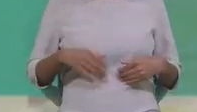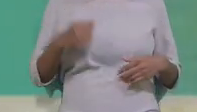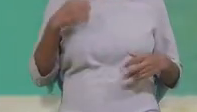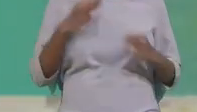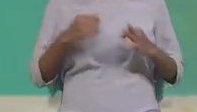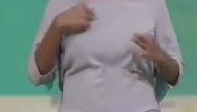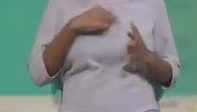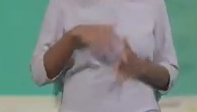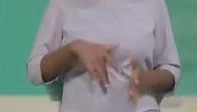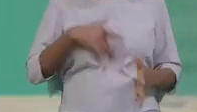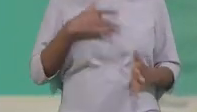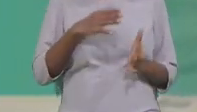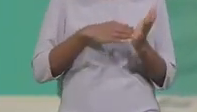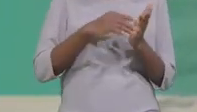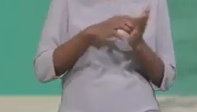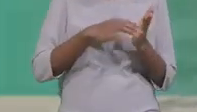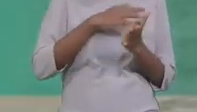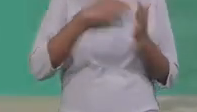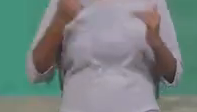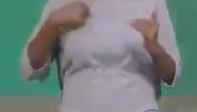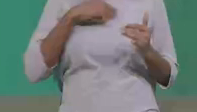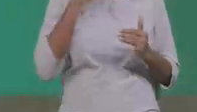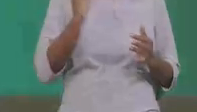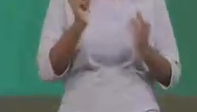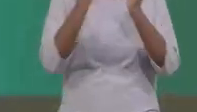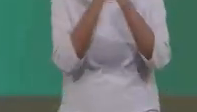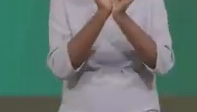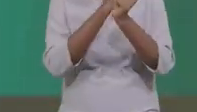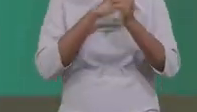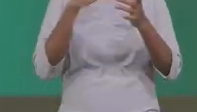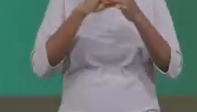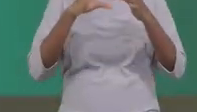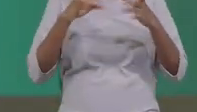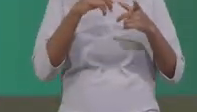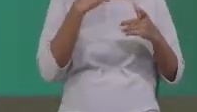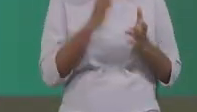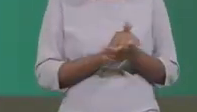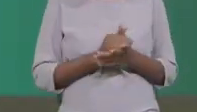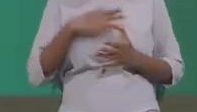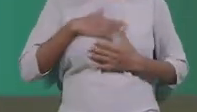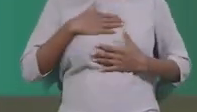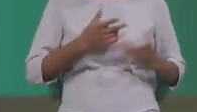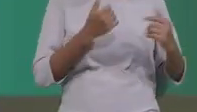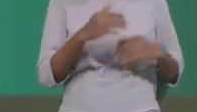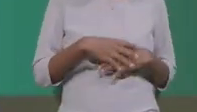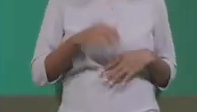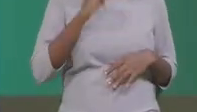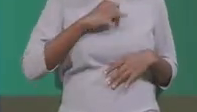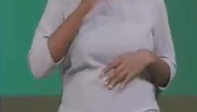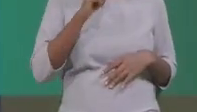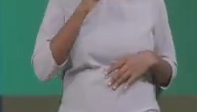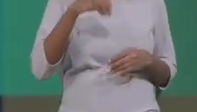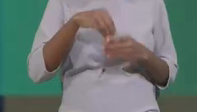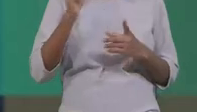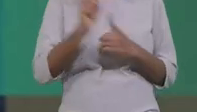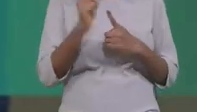si nous sentons faibles, maintenant, nous devons lier des liens. Nous disons, s'il vous plaît, reviens, reviens.